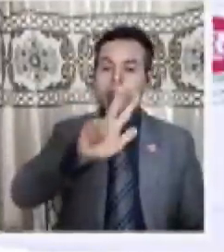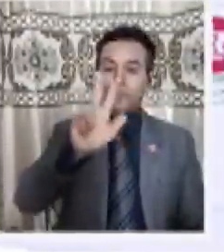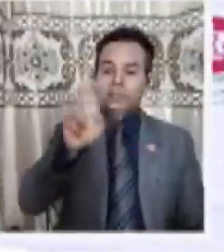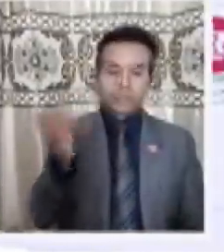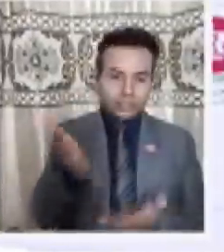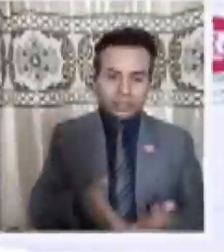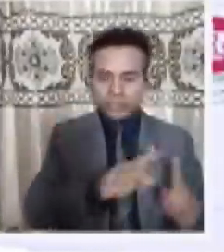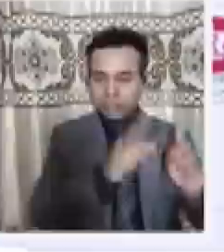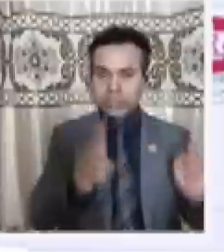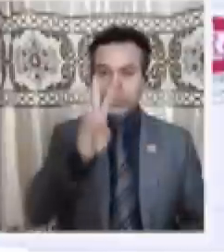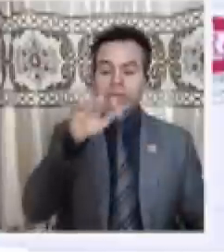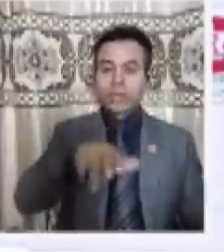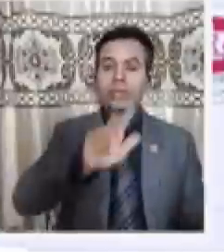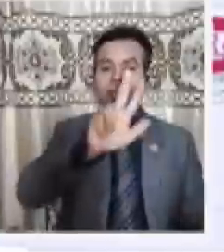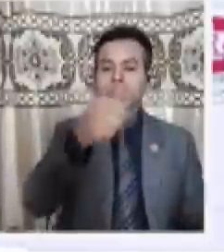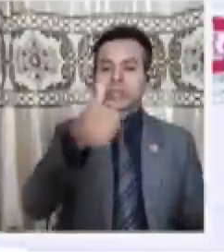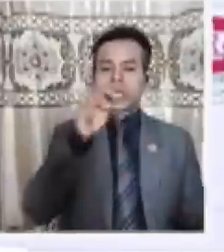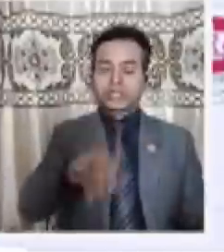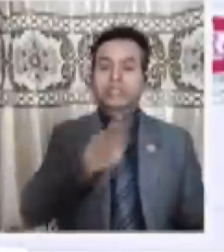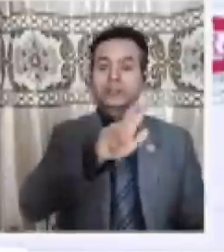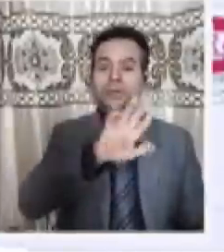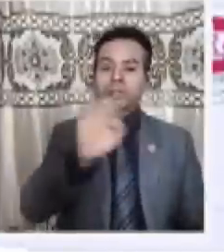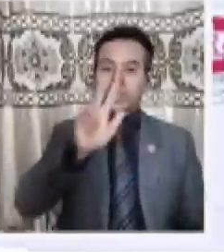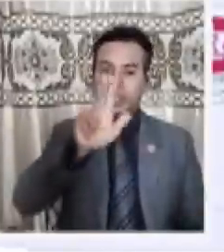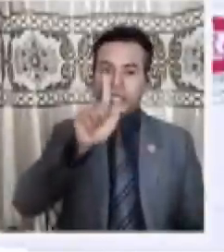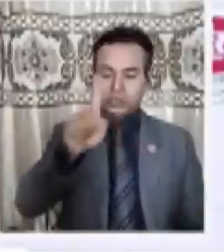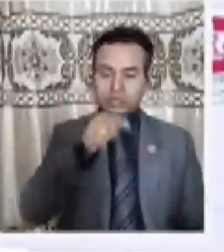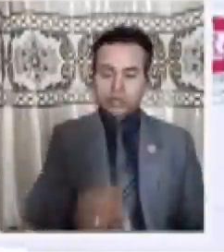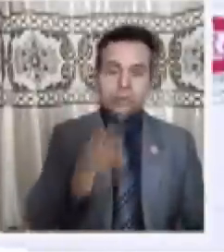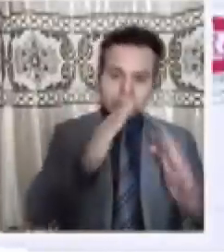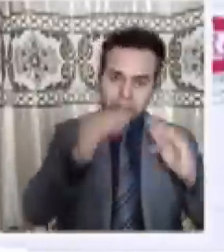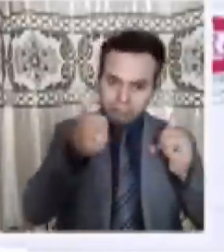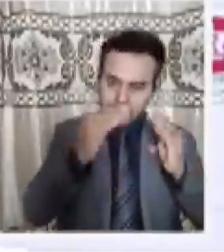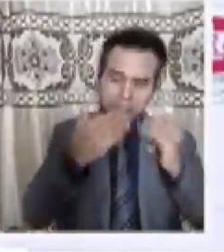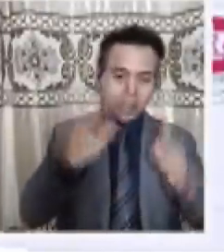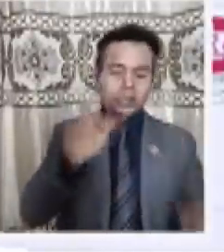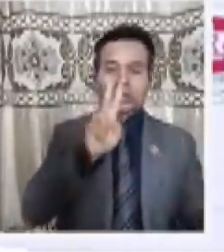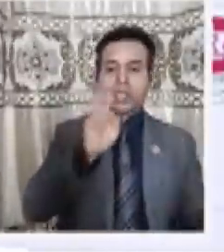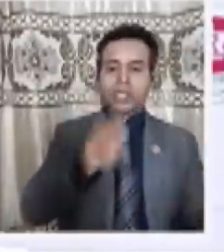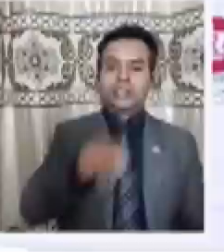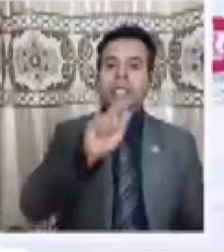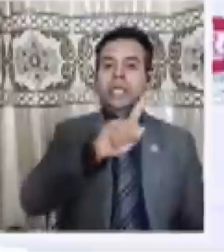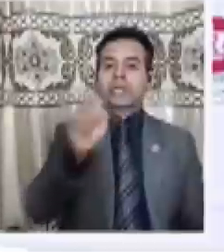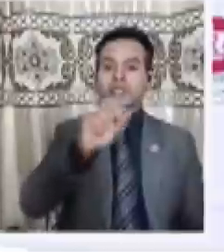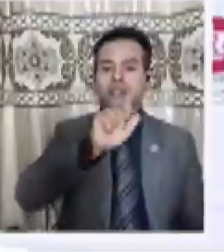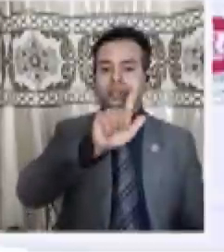3,86,581 জন। 24 ঘন্টায় কোয়ারেন্টাইন থেকে মুক্ত হয়েছেন 2,174 জন। এ পর্যন্ত কোয়ারেন্টাইন থেকে মুক্ত হয়েছেন